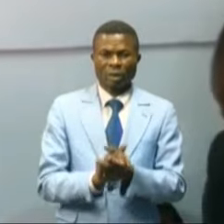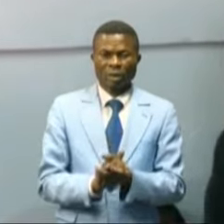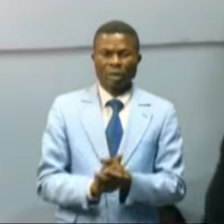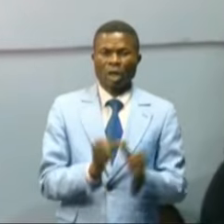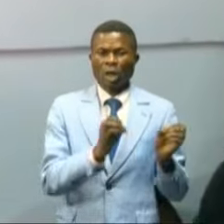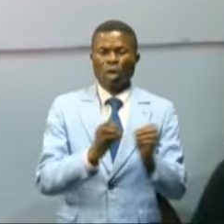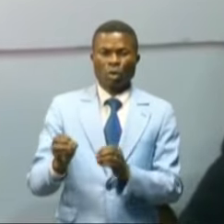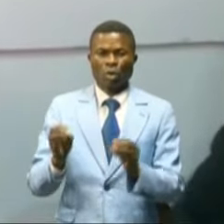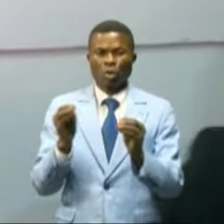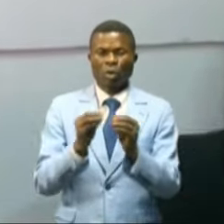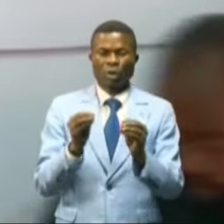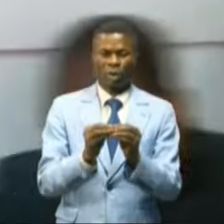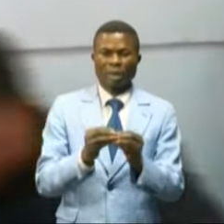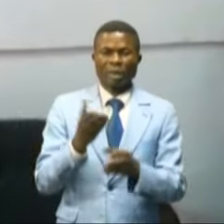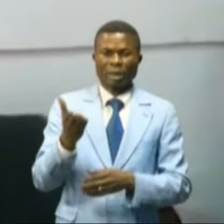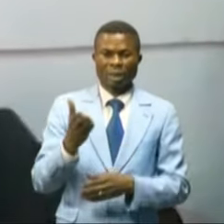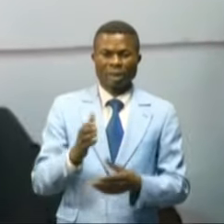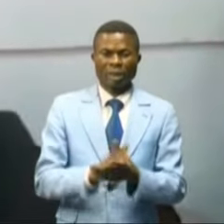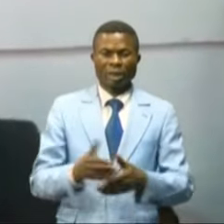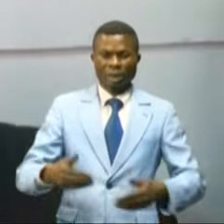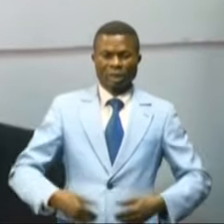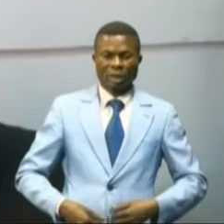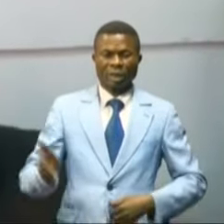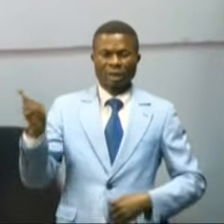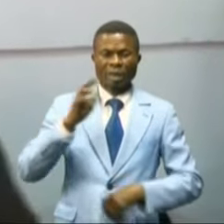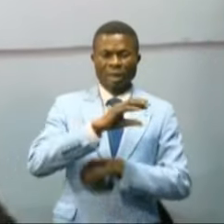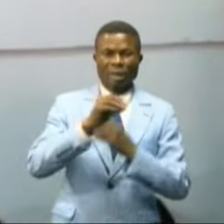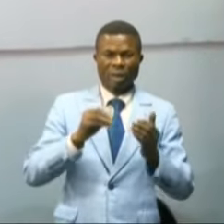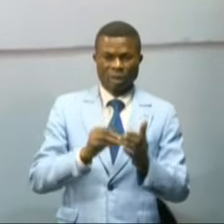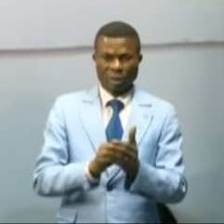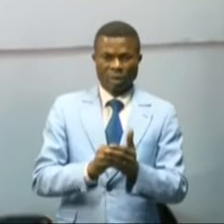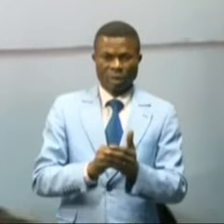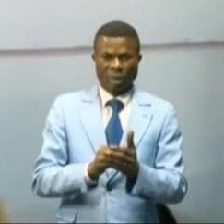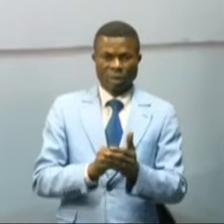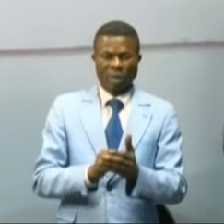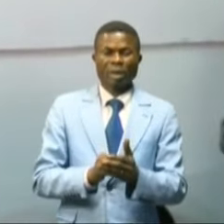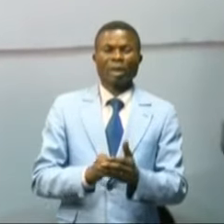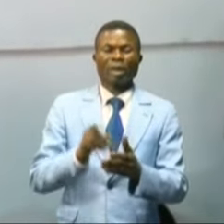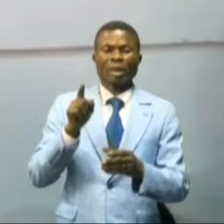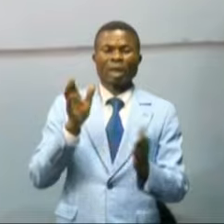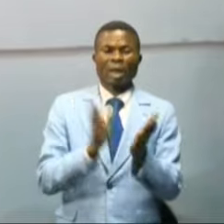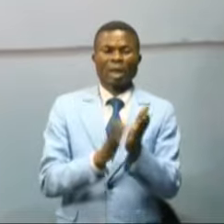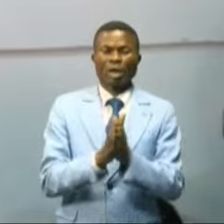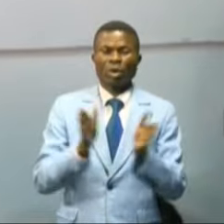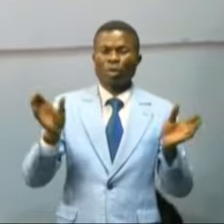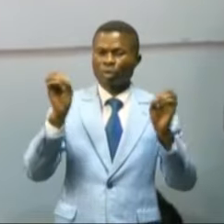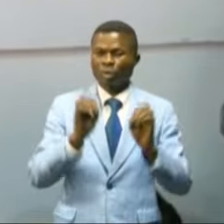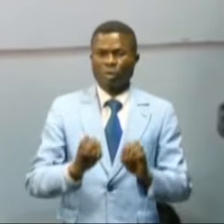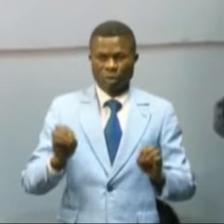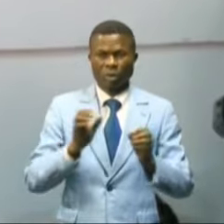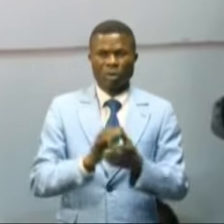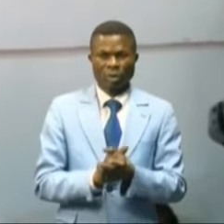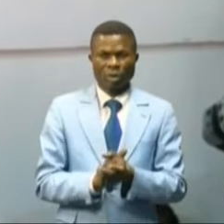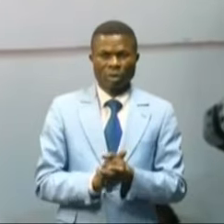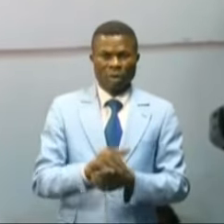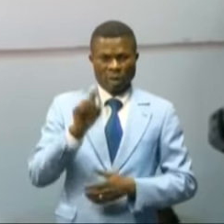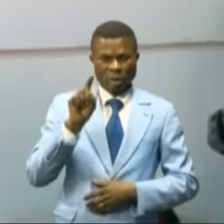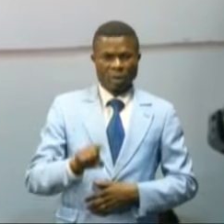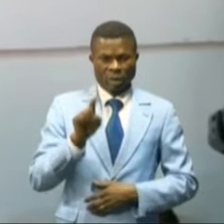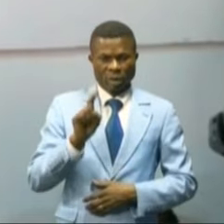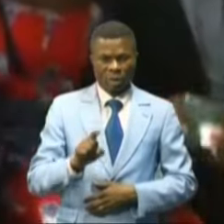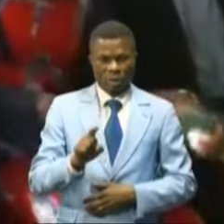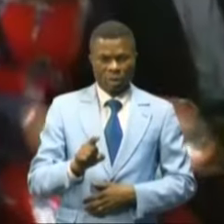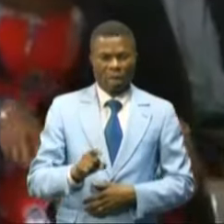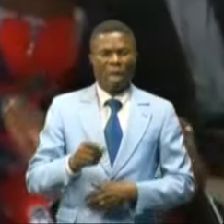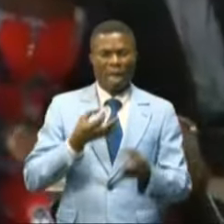des états généraux. Les jeunes du Kasaï central n'ont aucun moyen officiel de remédier aux violations